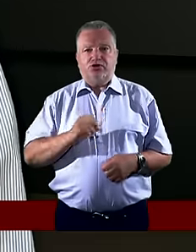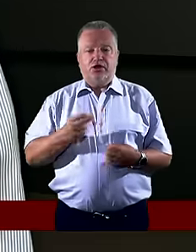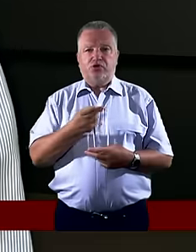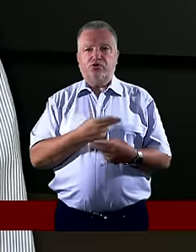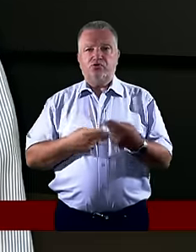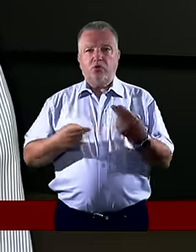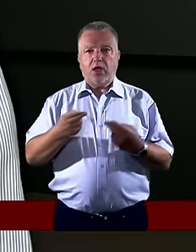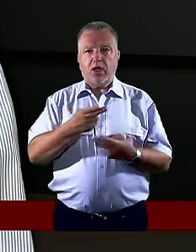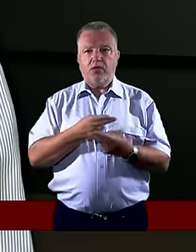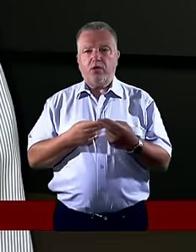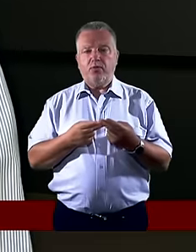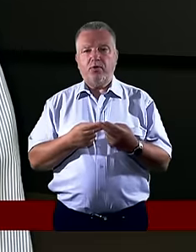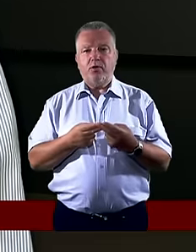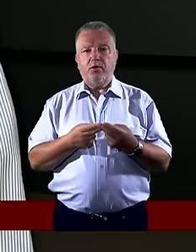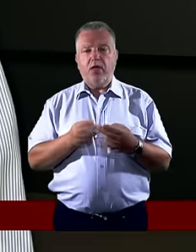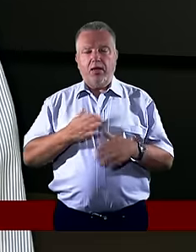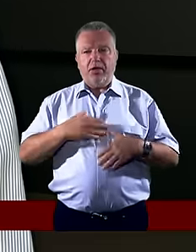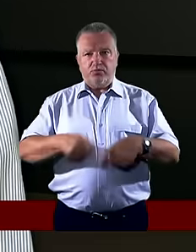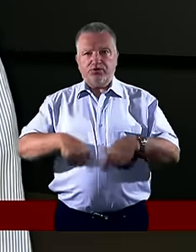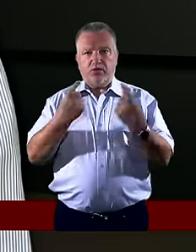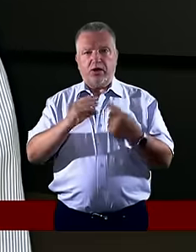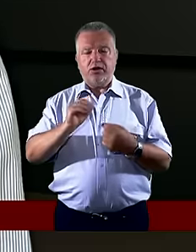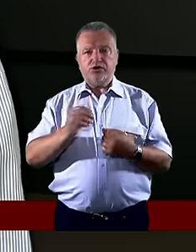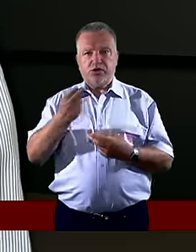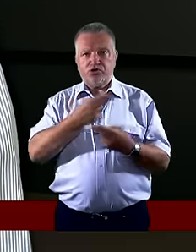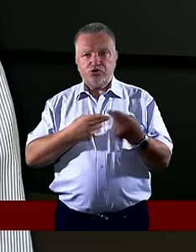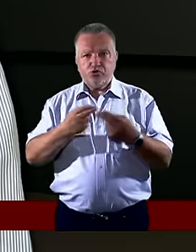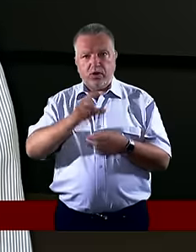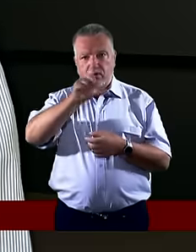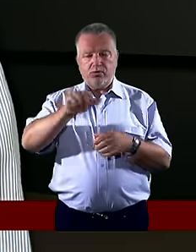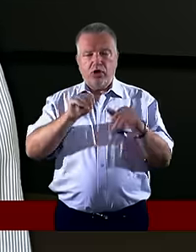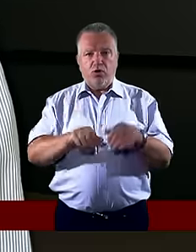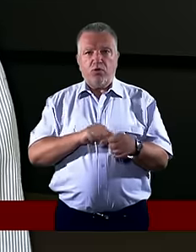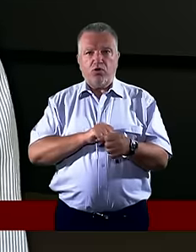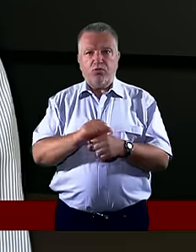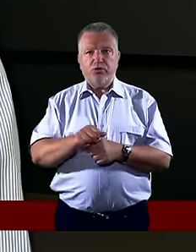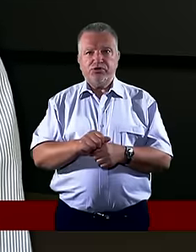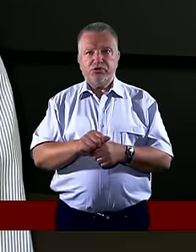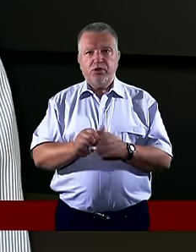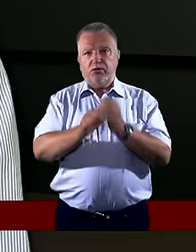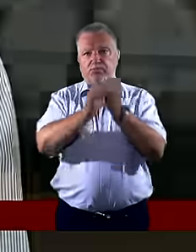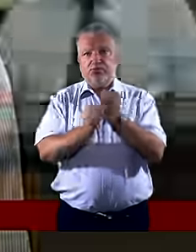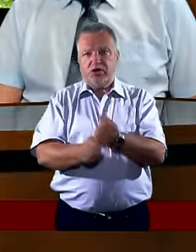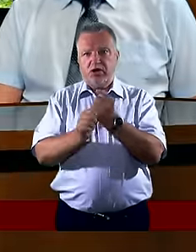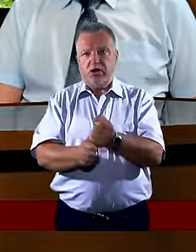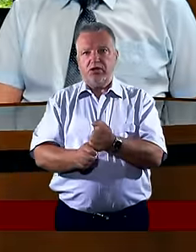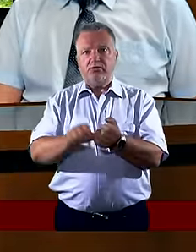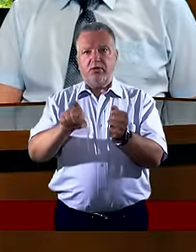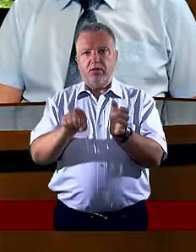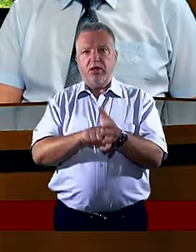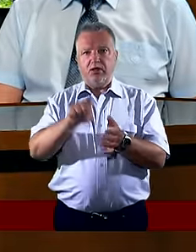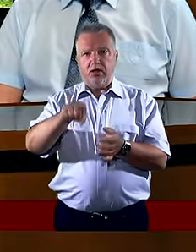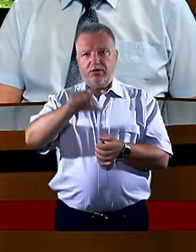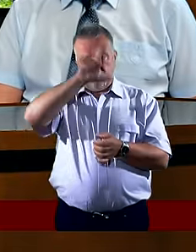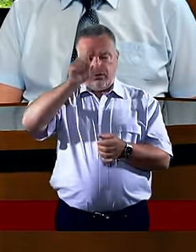szukają, specjalnie użyłam tego słowa, którzy mają przekonanie, że szukają ludzi, mogą być dla tych ludzi przekleństwem? Oczywiście,